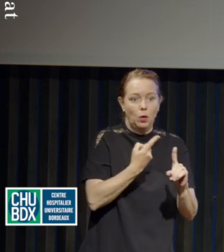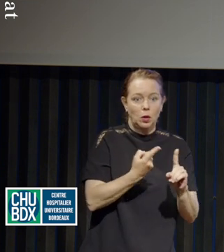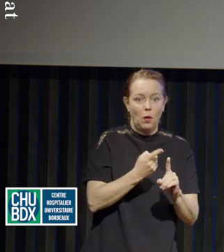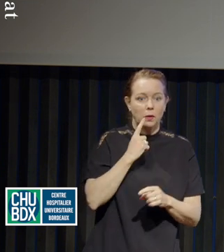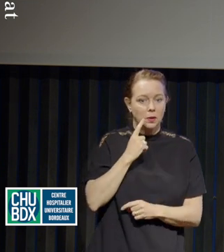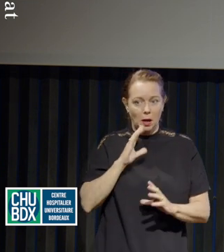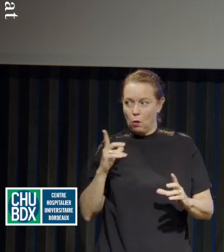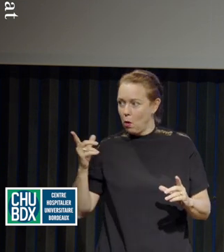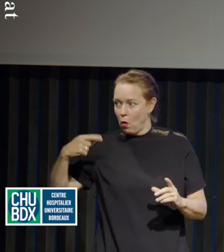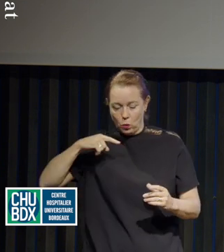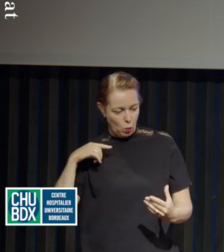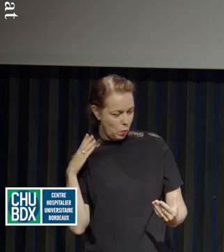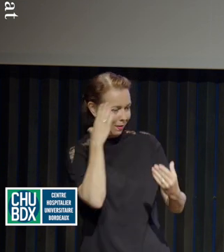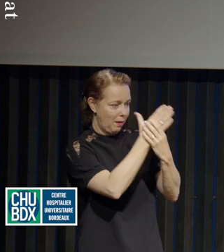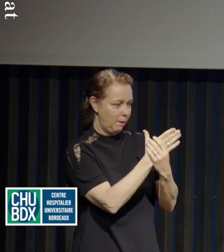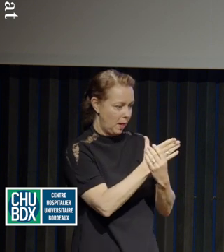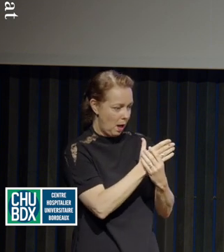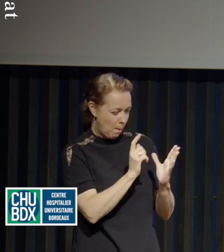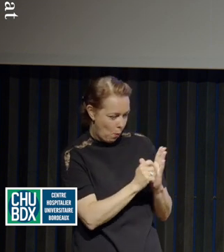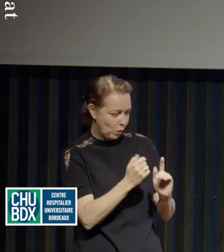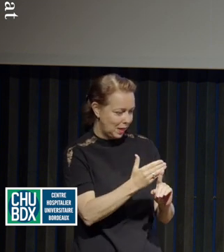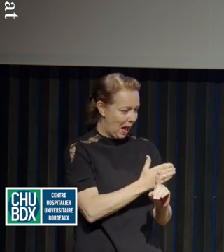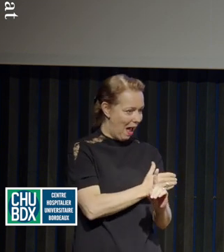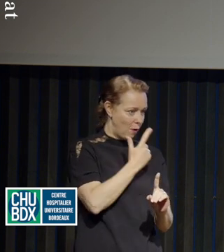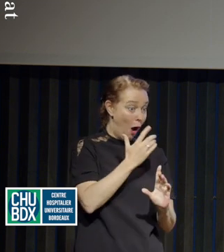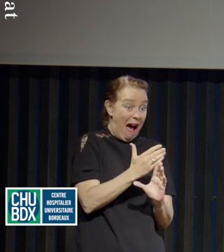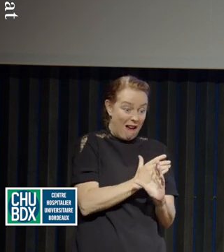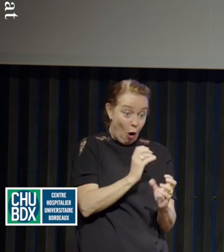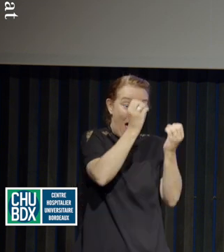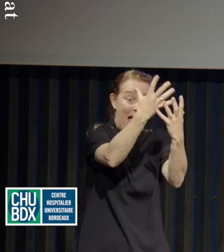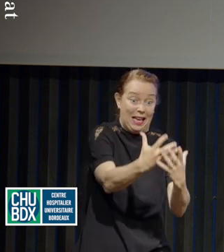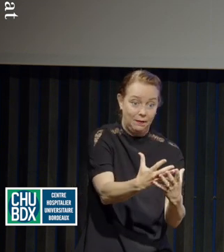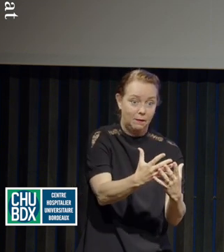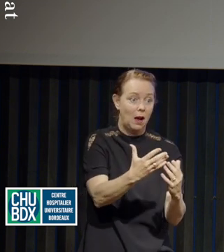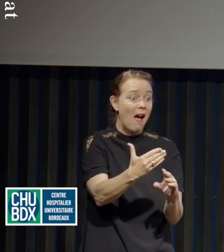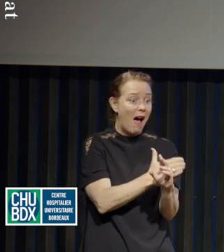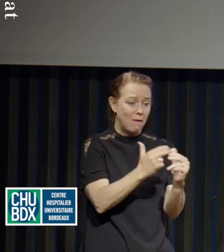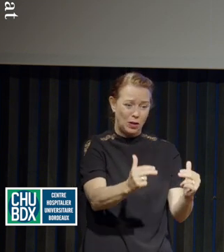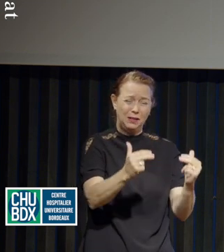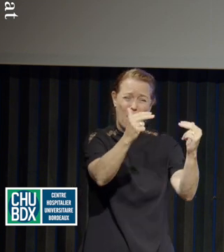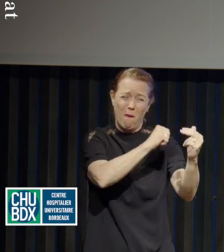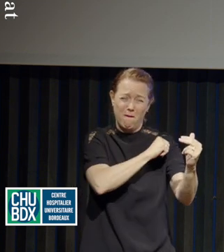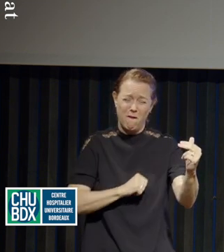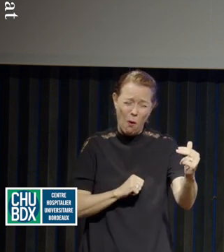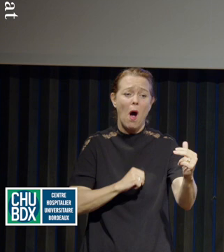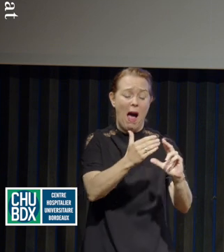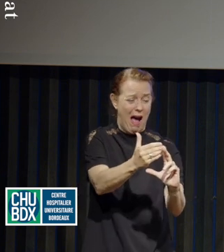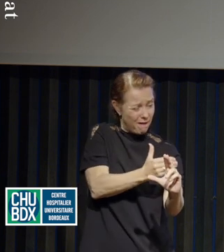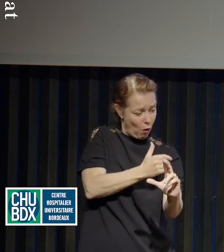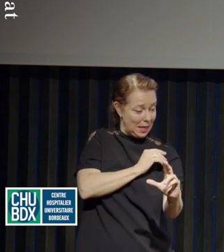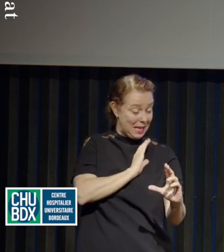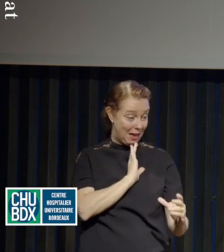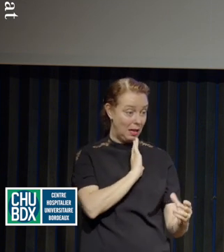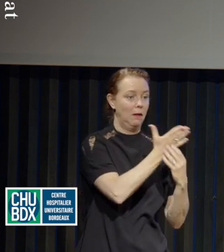possibles d'intervention depuis les signes avant-coureurs jusqu'à un niveau d'extension de la maladie plus sévère. Et ça va nous